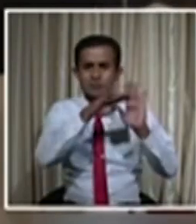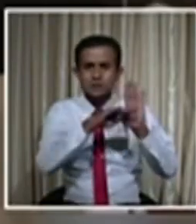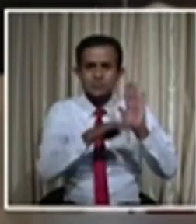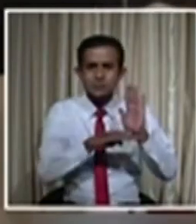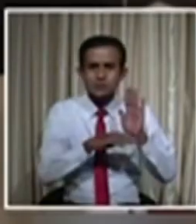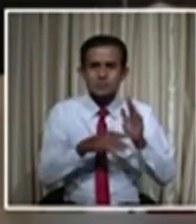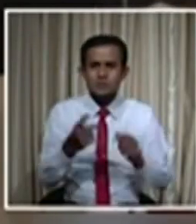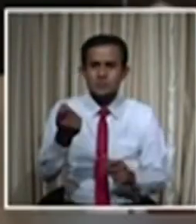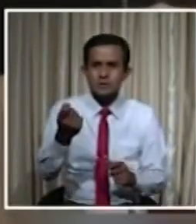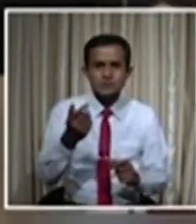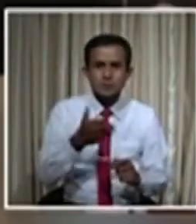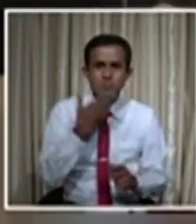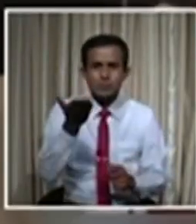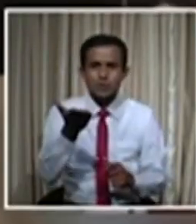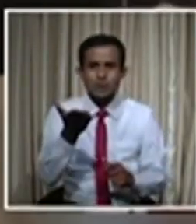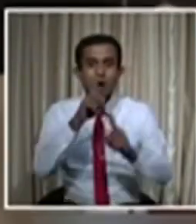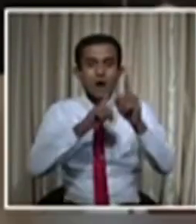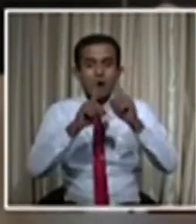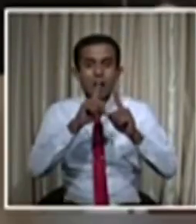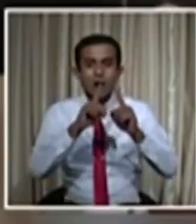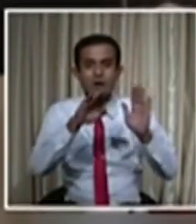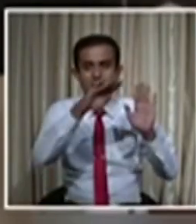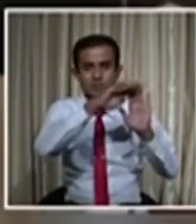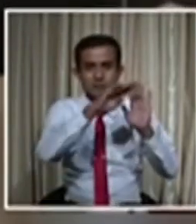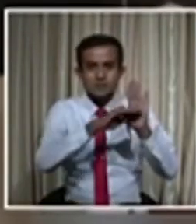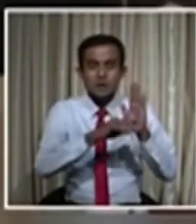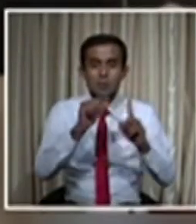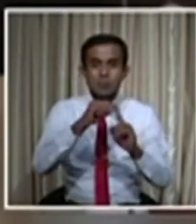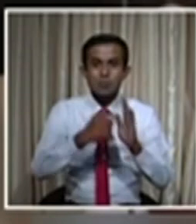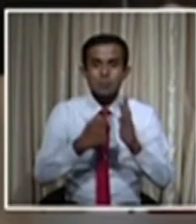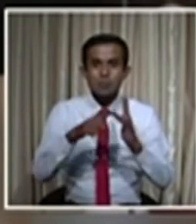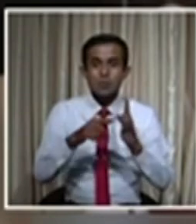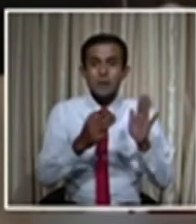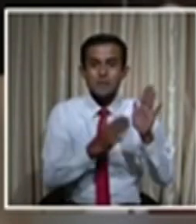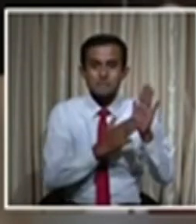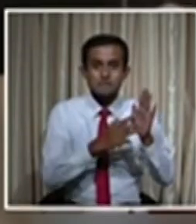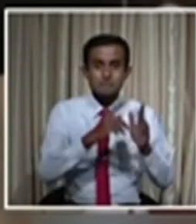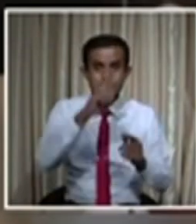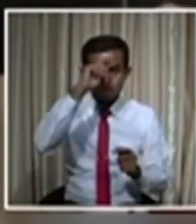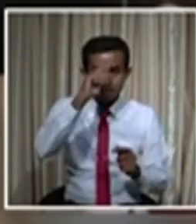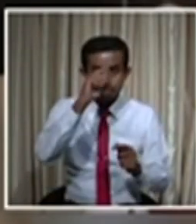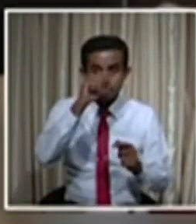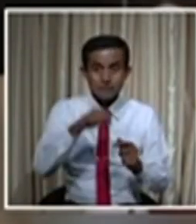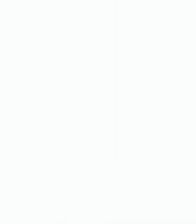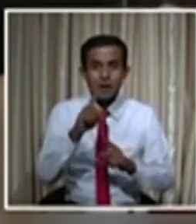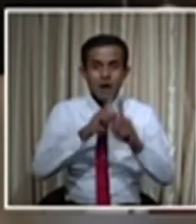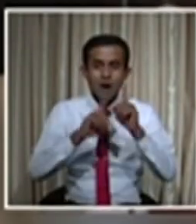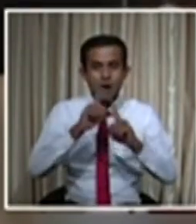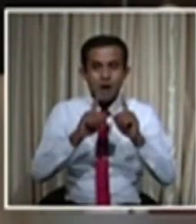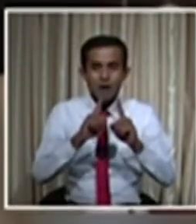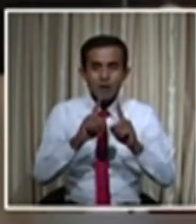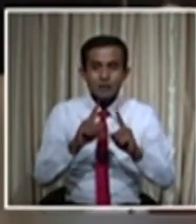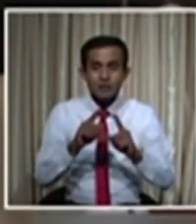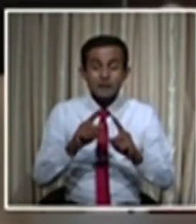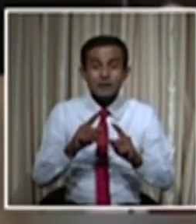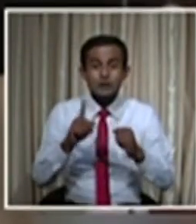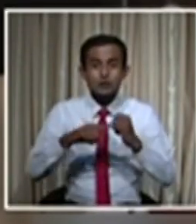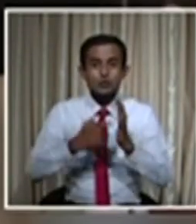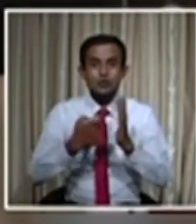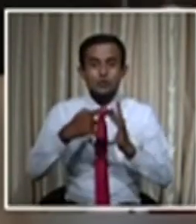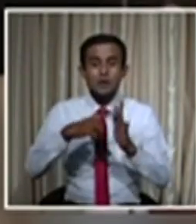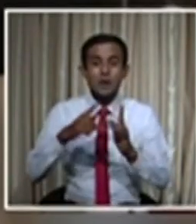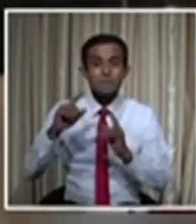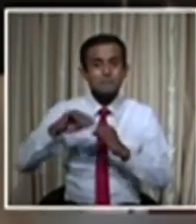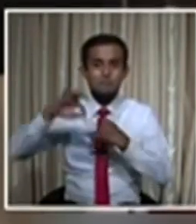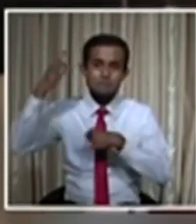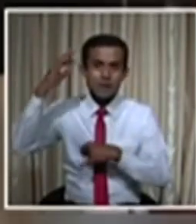මේගොල්ලන්ට ආර්ථිකය කරන්න පුළුවන් මේ බලන්න කතික ලයිස්තුවේ මහාචාර්ය මහින්දානන්ද අලුත්ගමගේ මැතික මන්තුමා කතා කරා එතුමාට යූරියා පිළිබඳව මහාචාර්ය